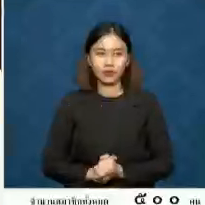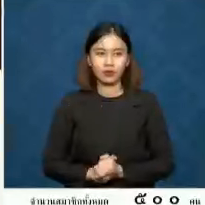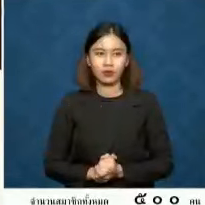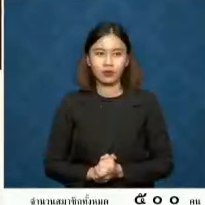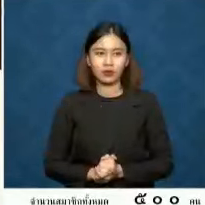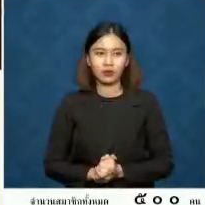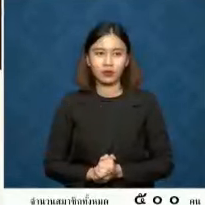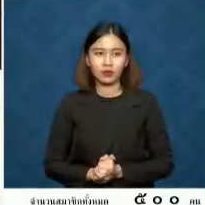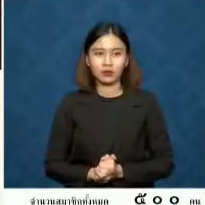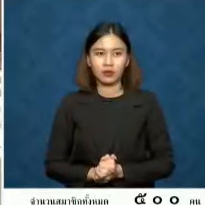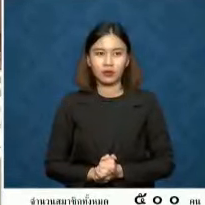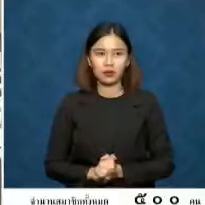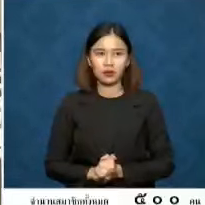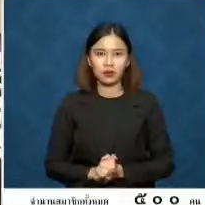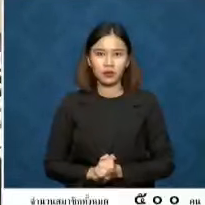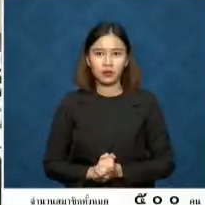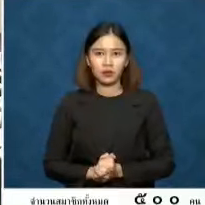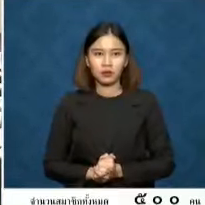เชิญครับ